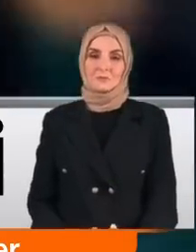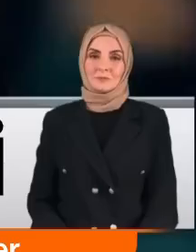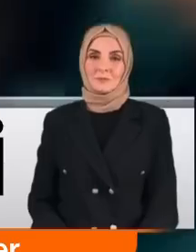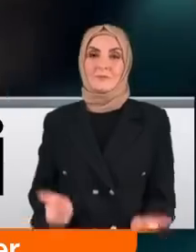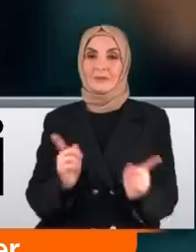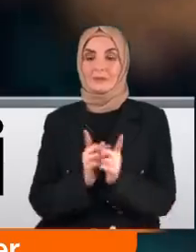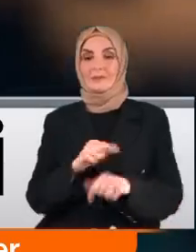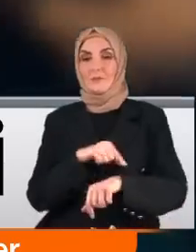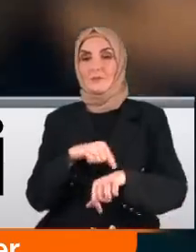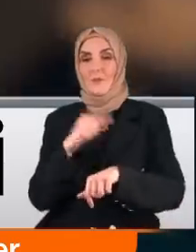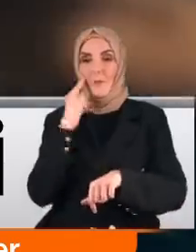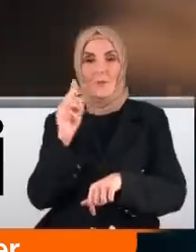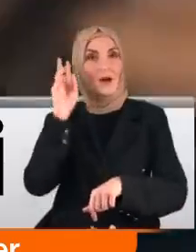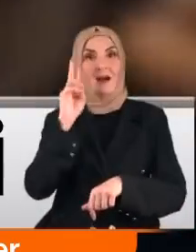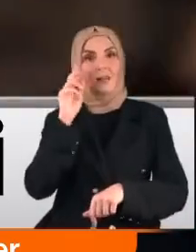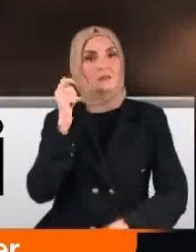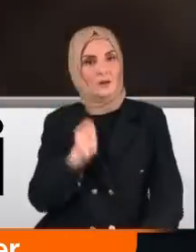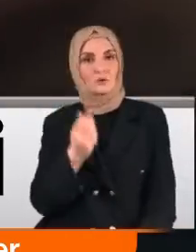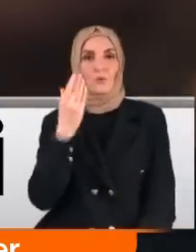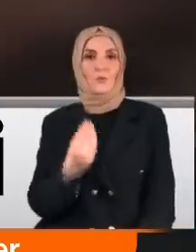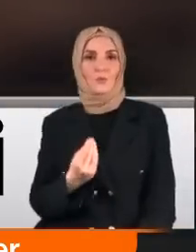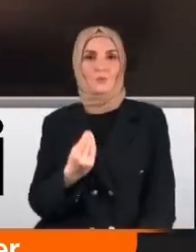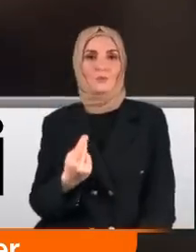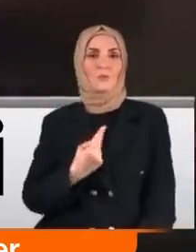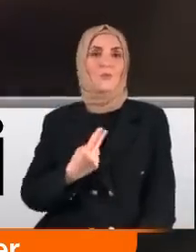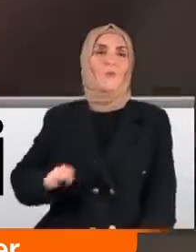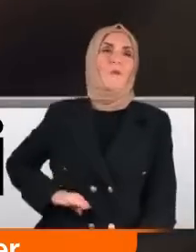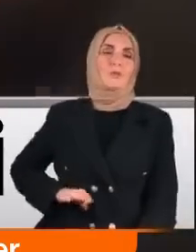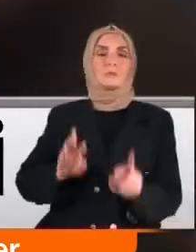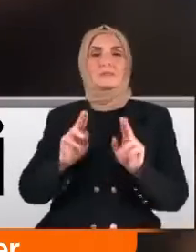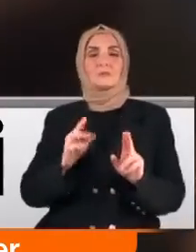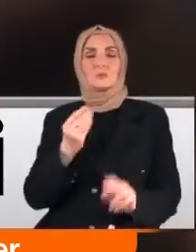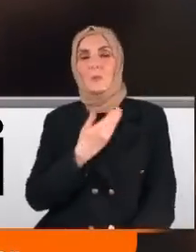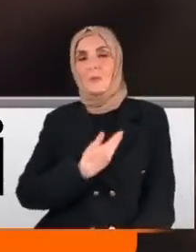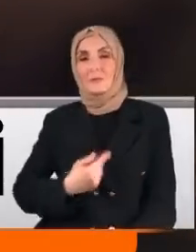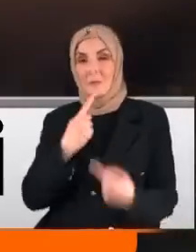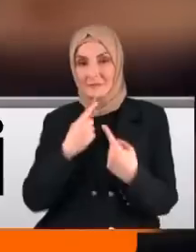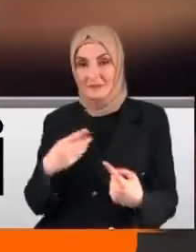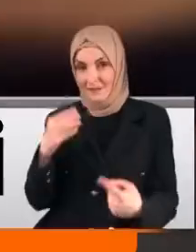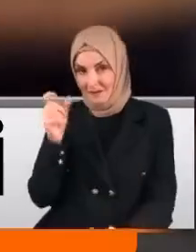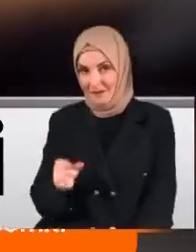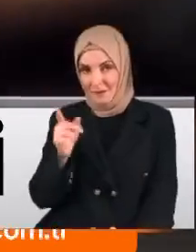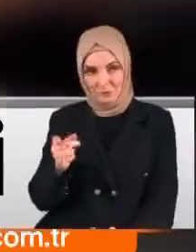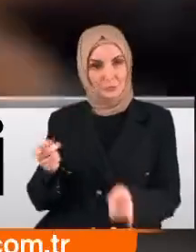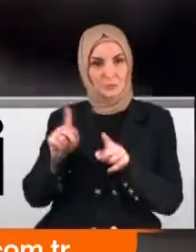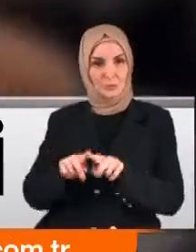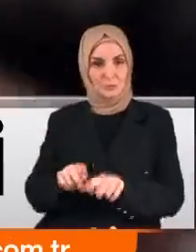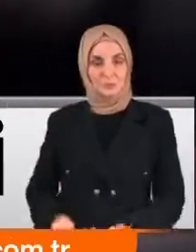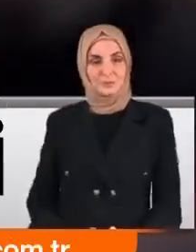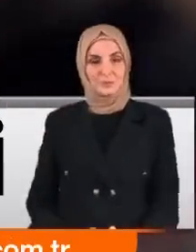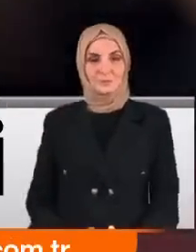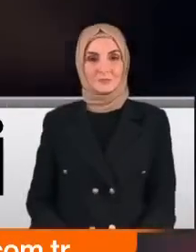Kısa sürede hayali gerçek oldu, oğlum gibi çok seviyorum dediği Erdoğan'la bir araya geldi.